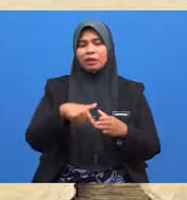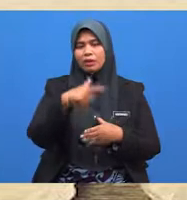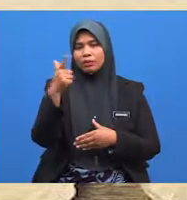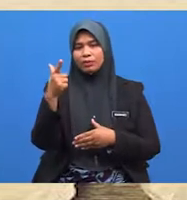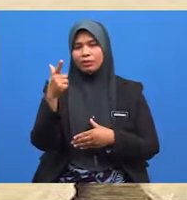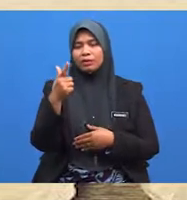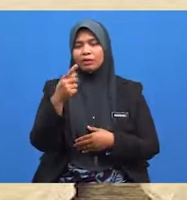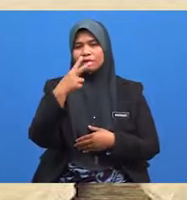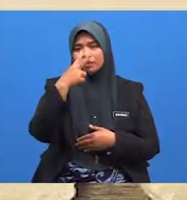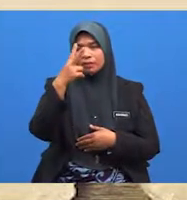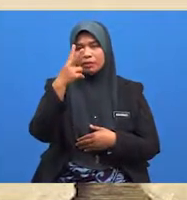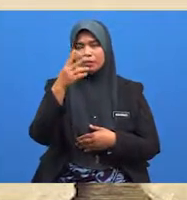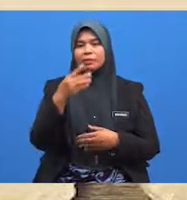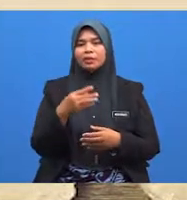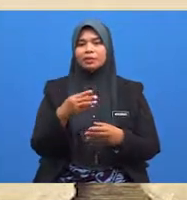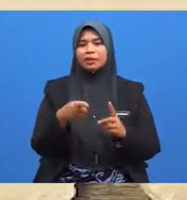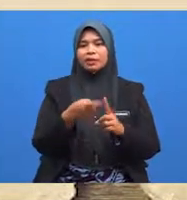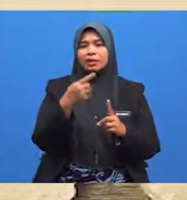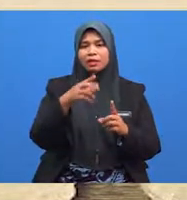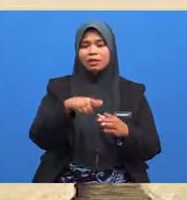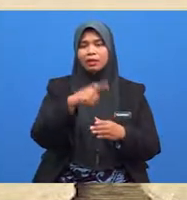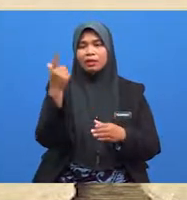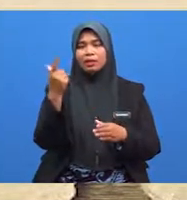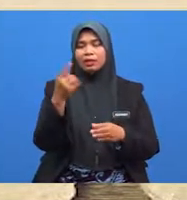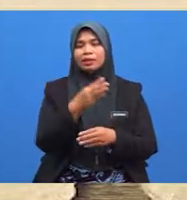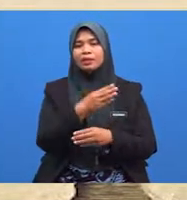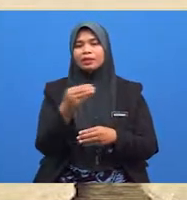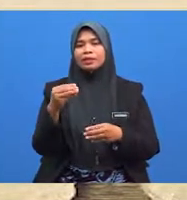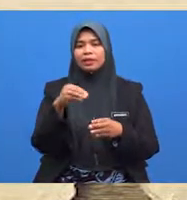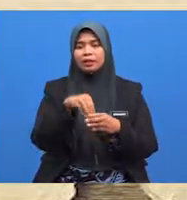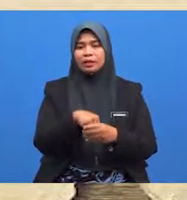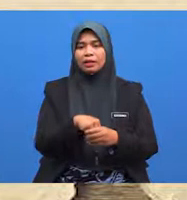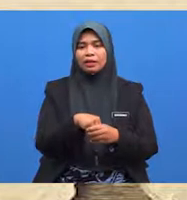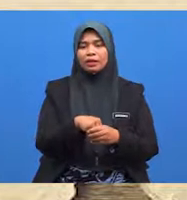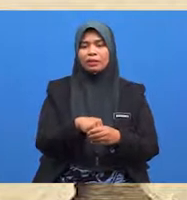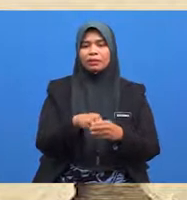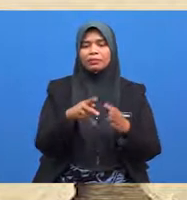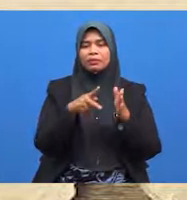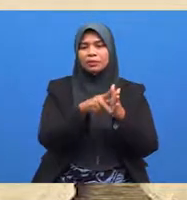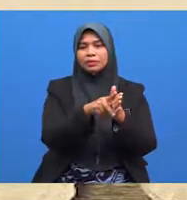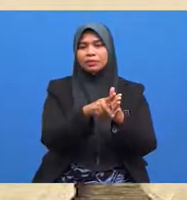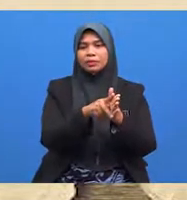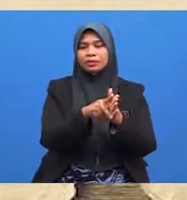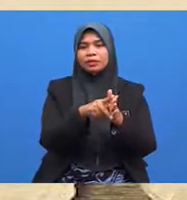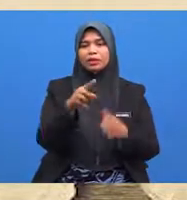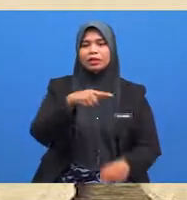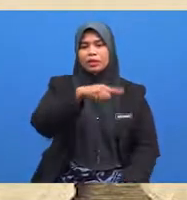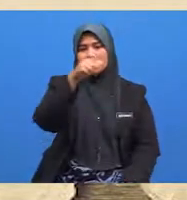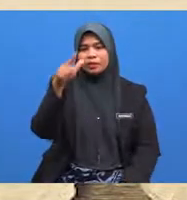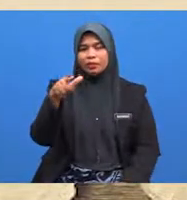Kubah kebiasaannya terdiri dari dua lapisan. Lapisan luar memperlihatkan pandangan dari